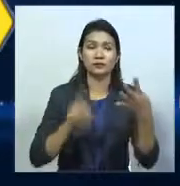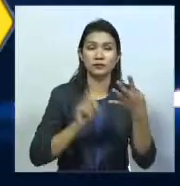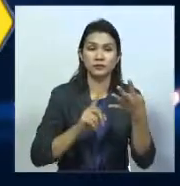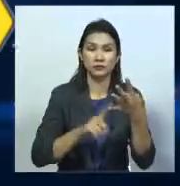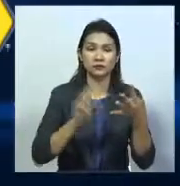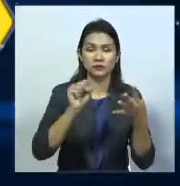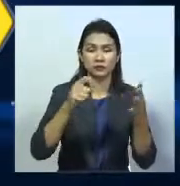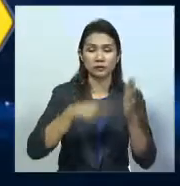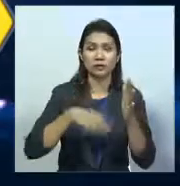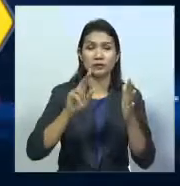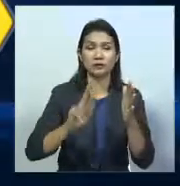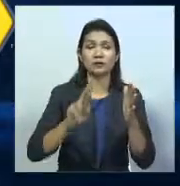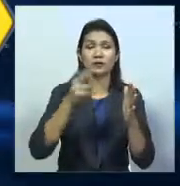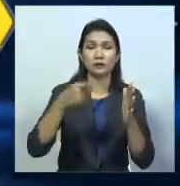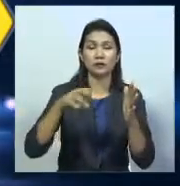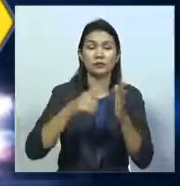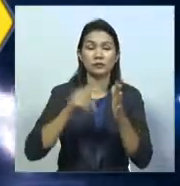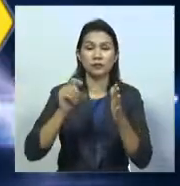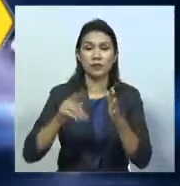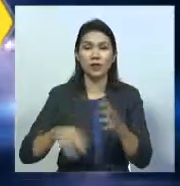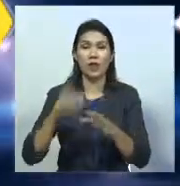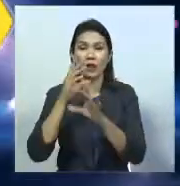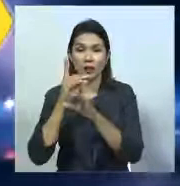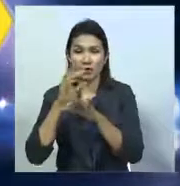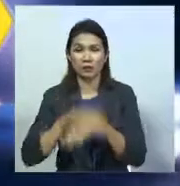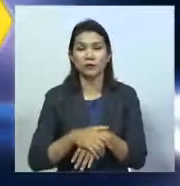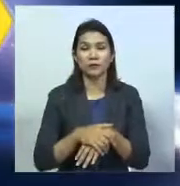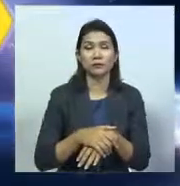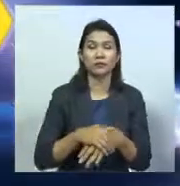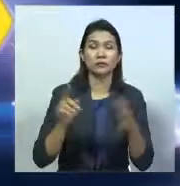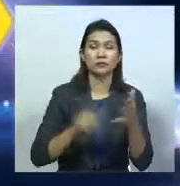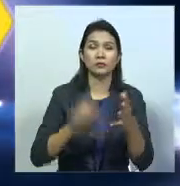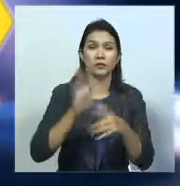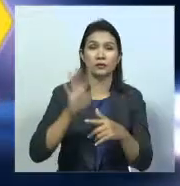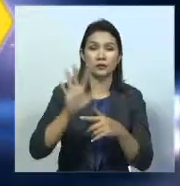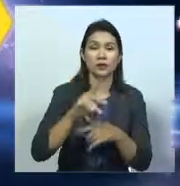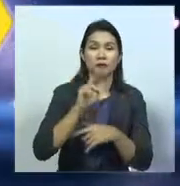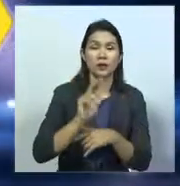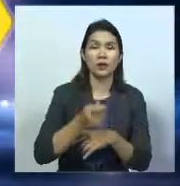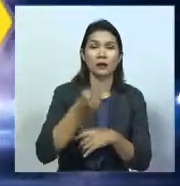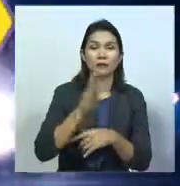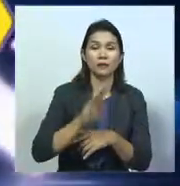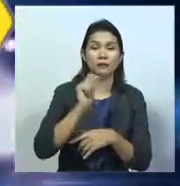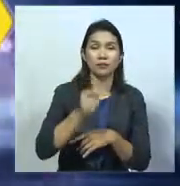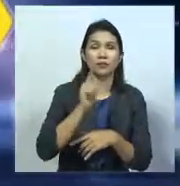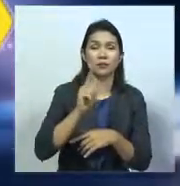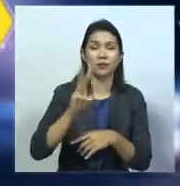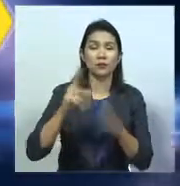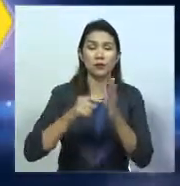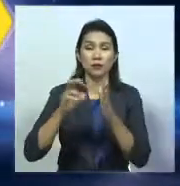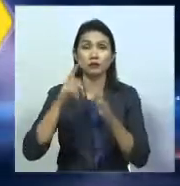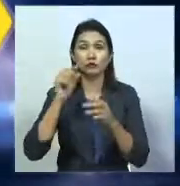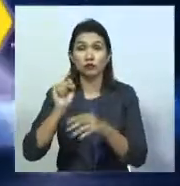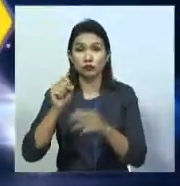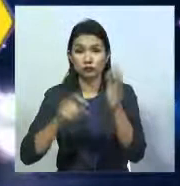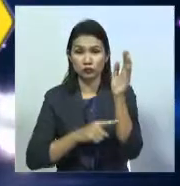ฒน์บุญอนันต์จากจังหวัดระยองนะคะนายอธิวัฒน์ช้างน้อยจากจังหวัดสุราษฎร์ธานีและนางสาวสุพิ